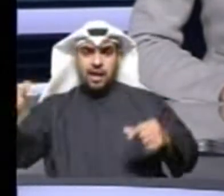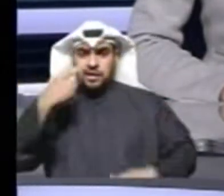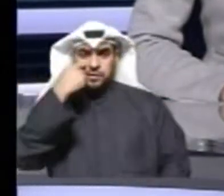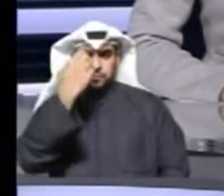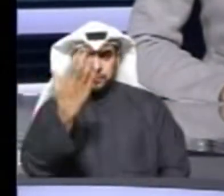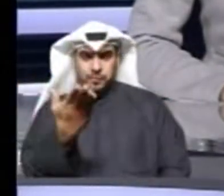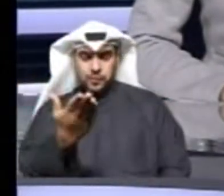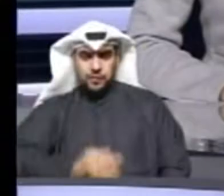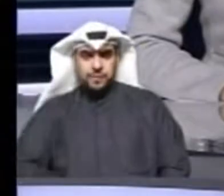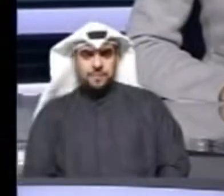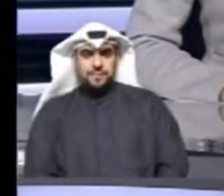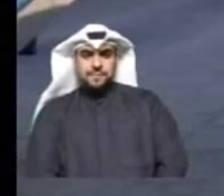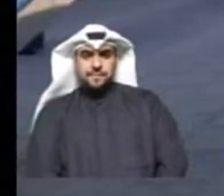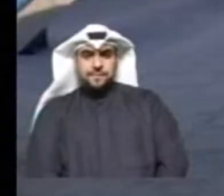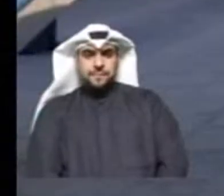مع عادل العنزي.